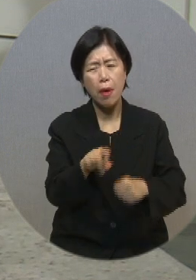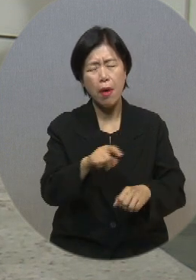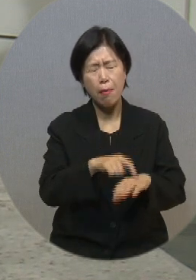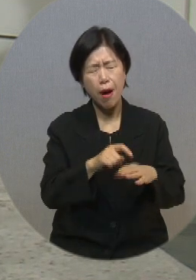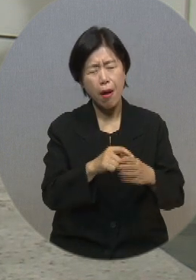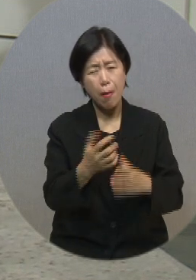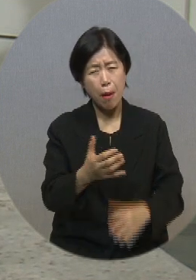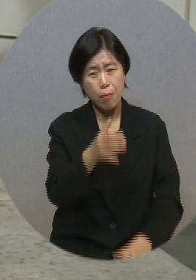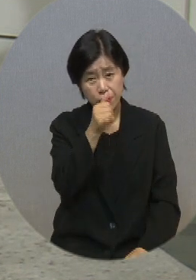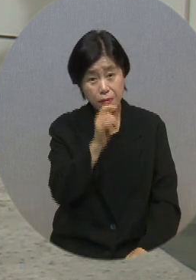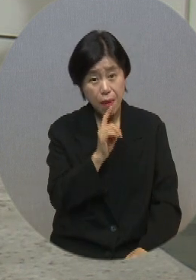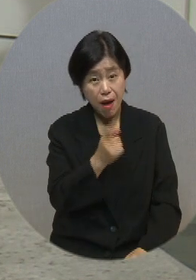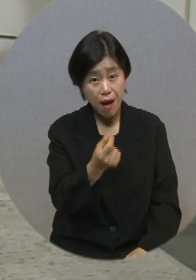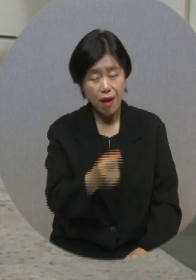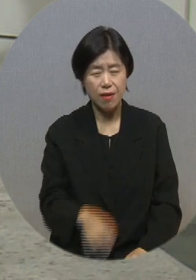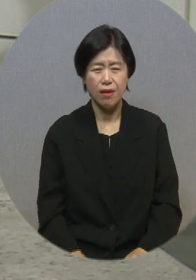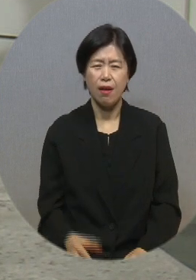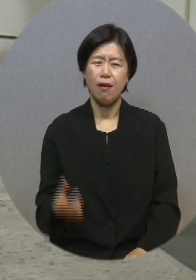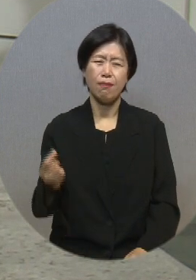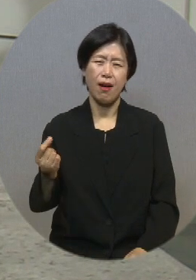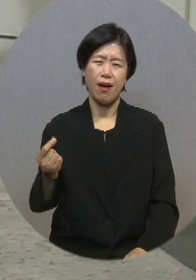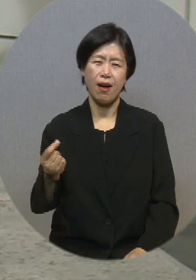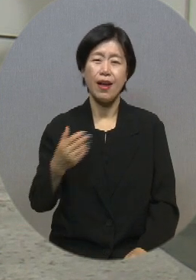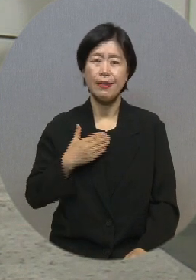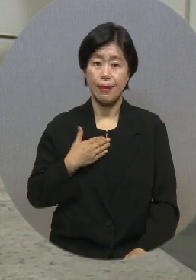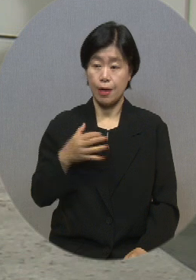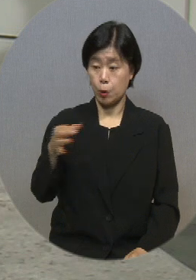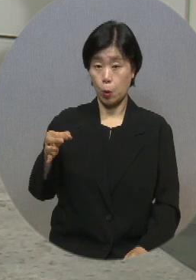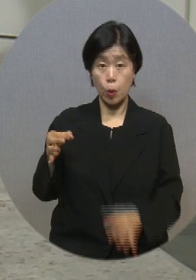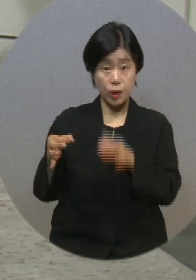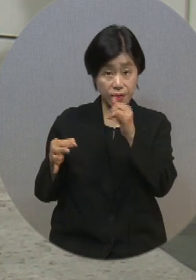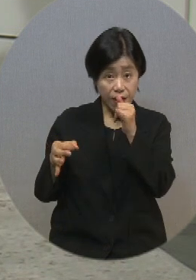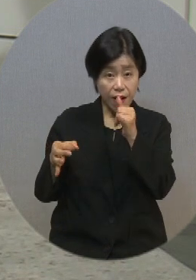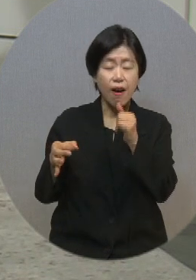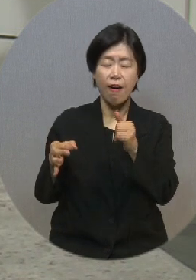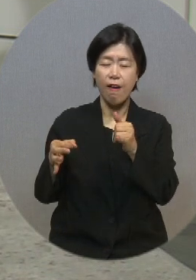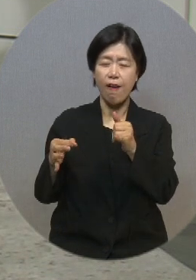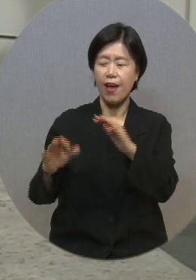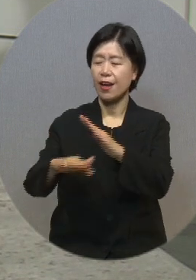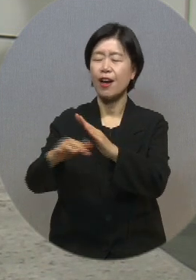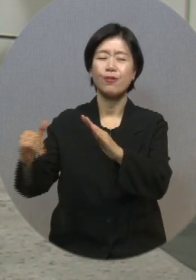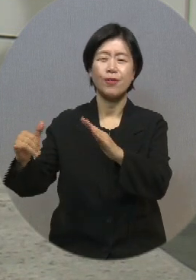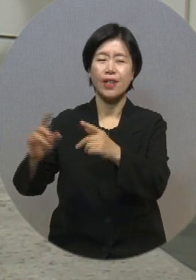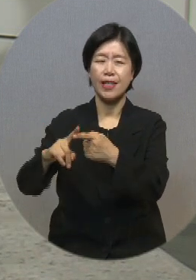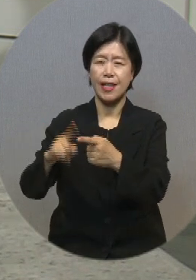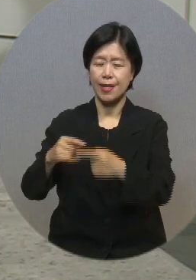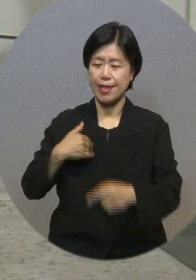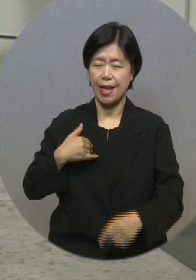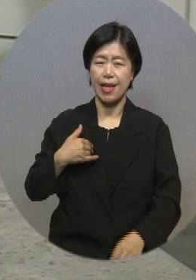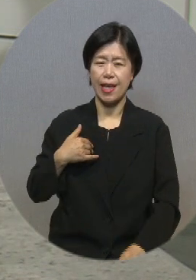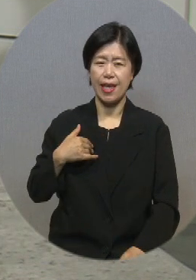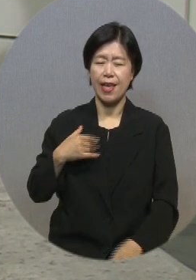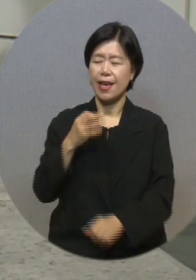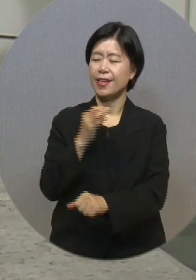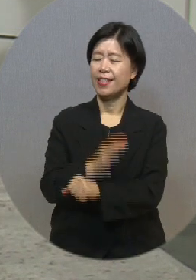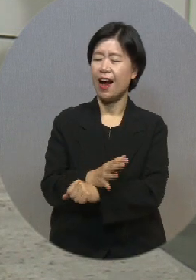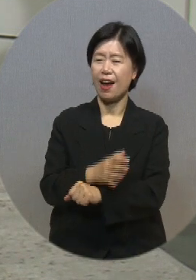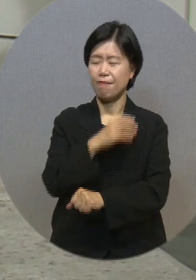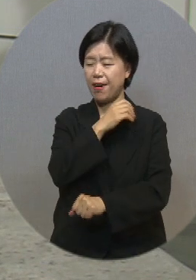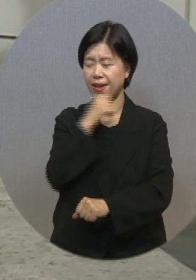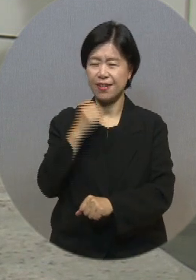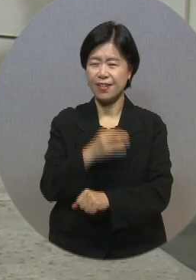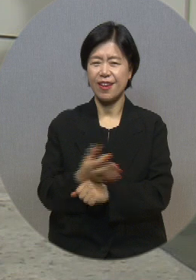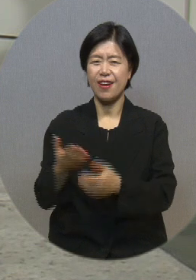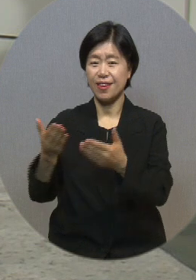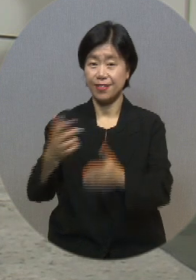일단은 식사 대접을 제대로 해드리고 싶고 한 번도 그러지 못했어가지고 네. 시간을 잡아서 제대로 식사 한번 해드리고